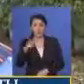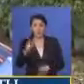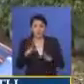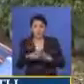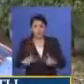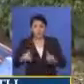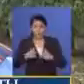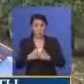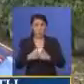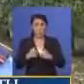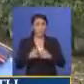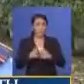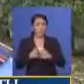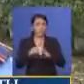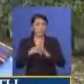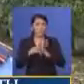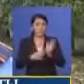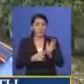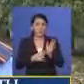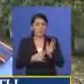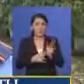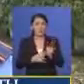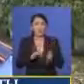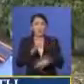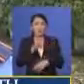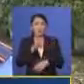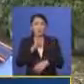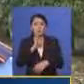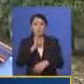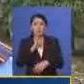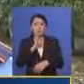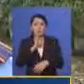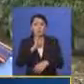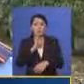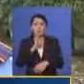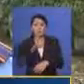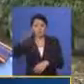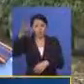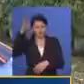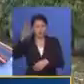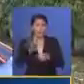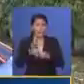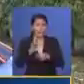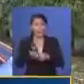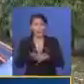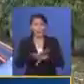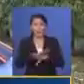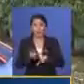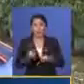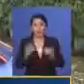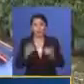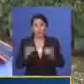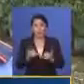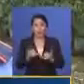азаматшасы және кәмелетке толмаған қызымен анықталды. Қызы бірде бір білім беру ұйымда болмаған. Қазіргі